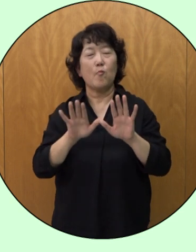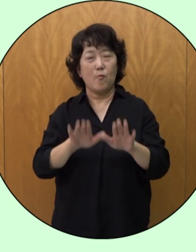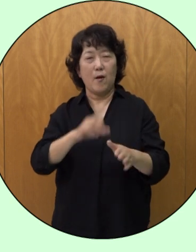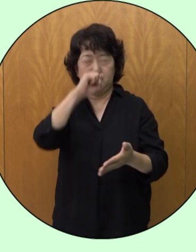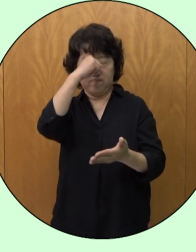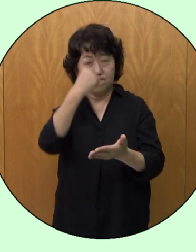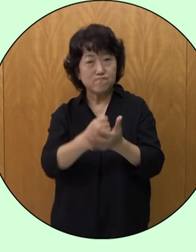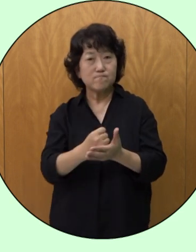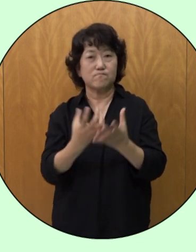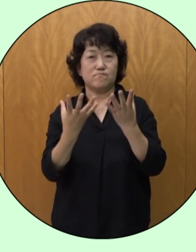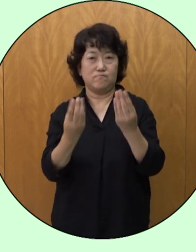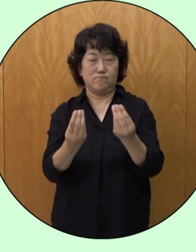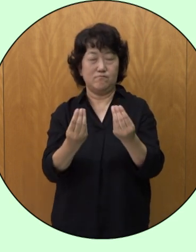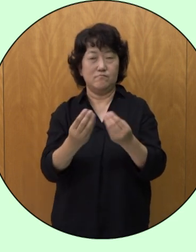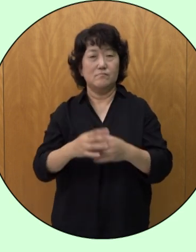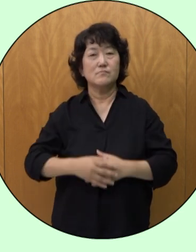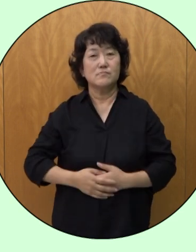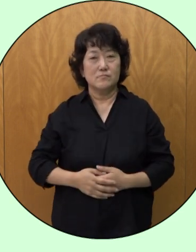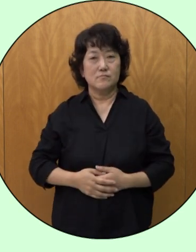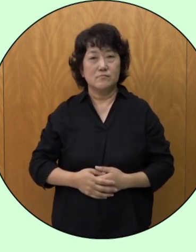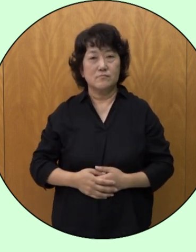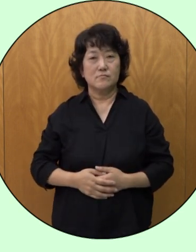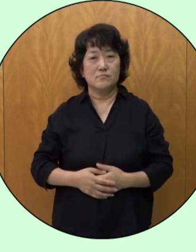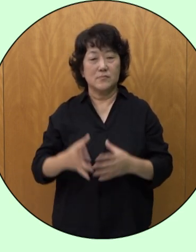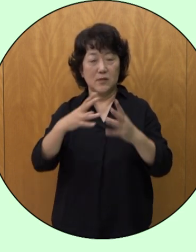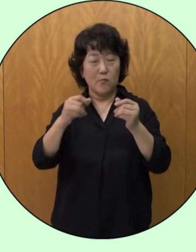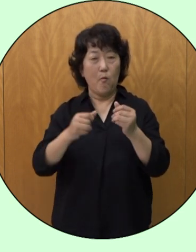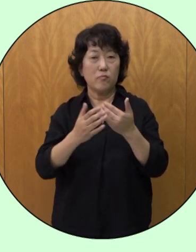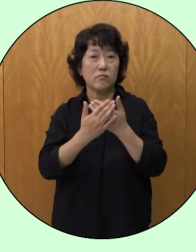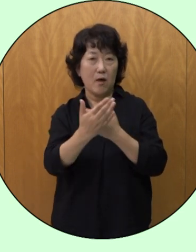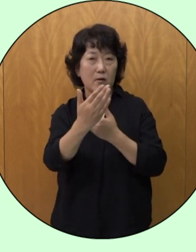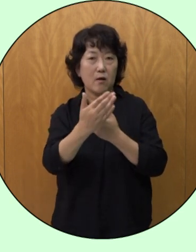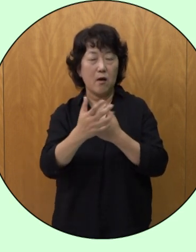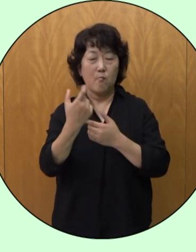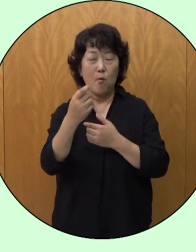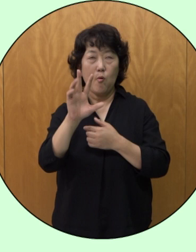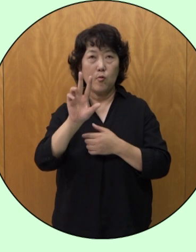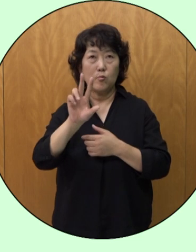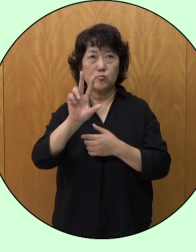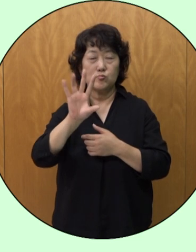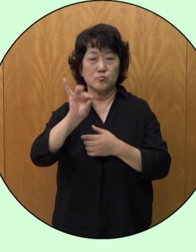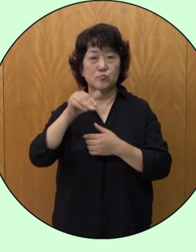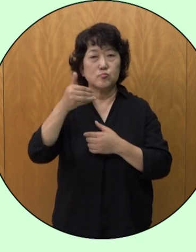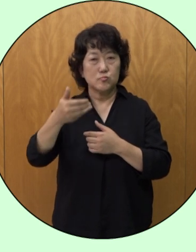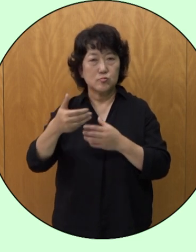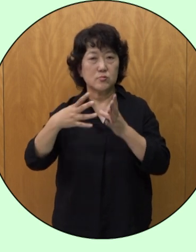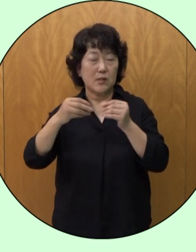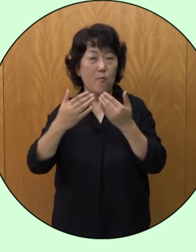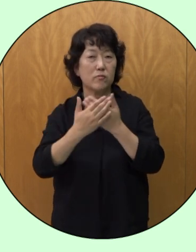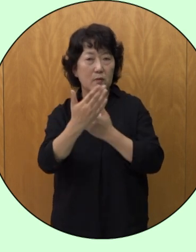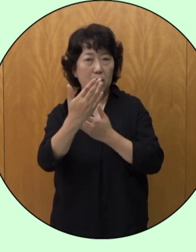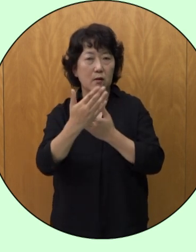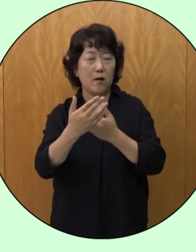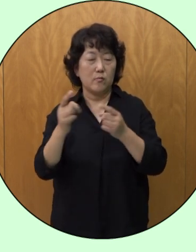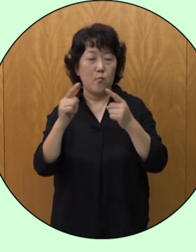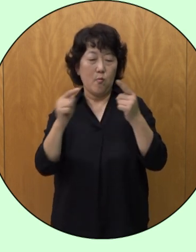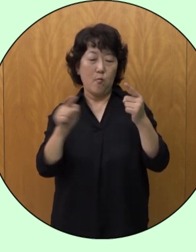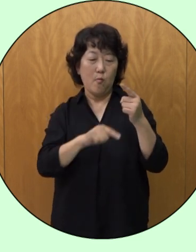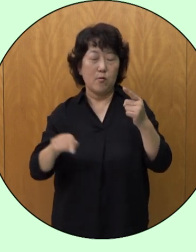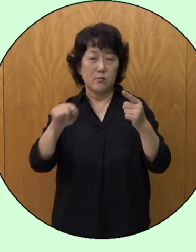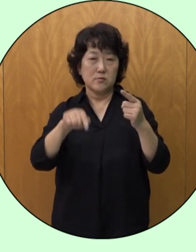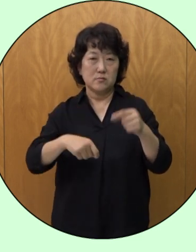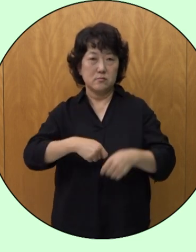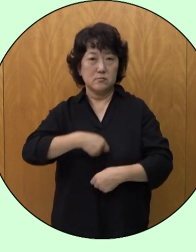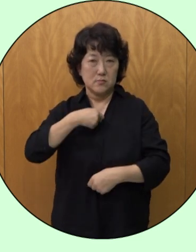の実現となりました。ジャパンオープンはモルック日本大会に並ぶ公式大会でございます